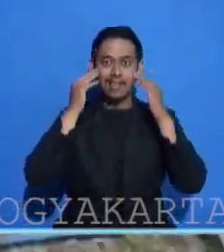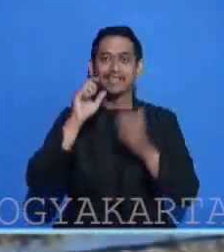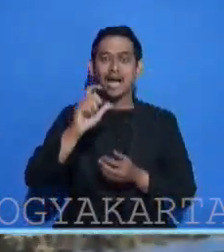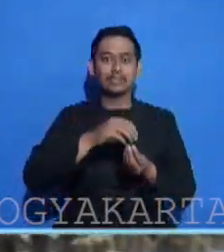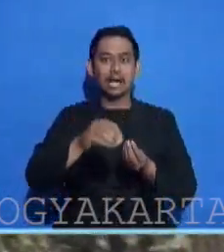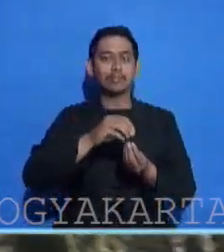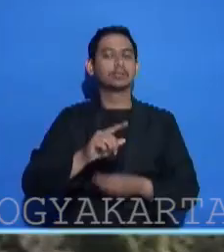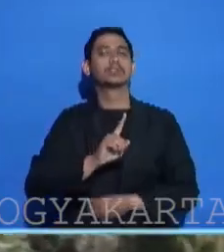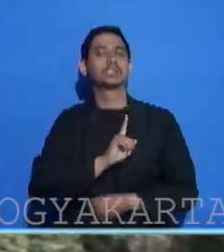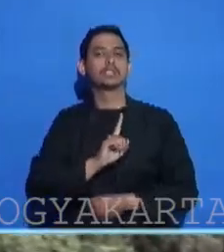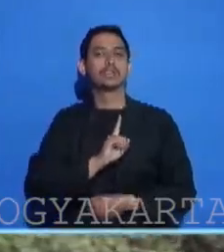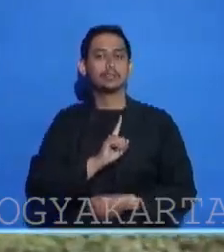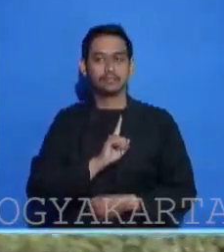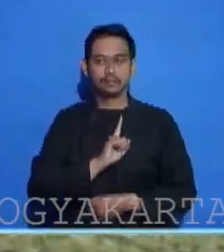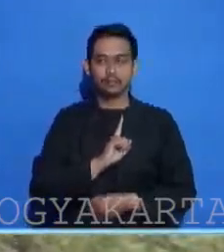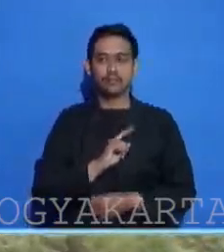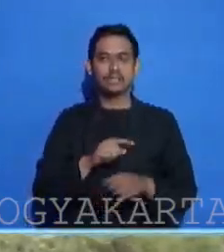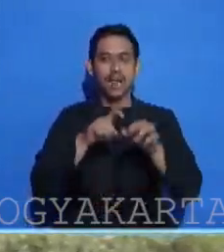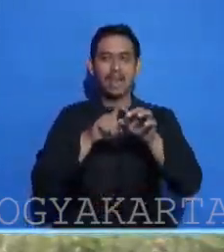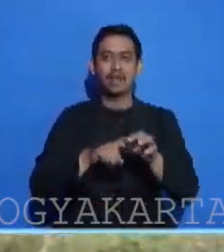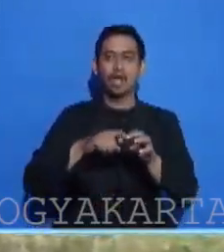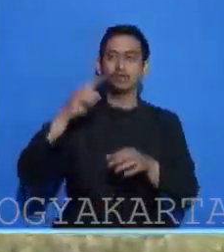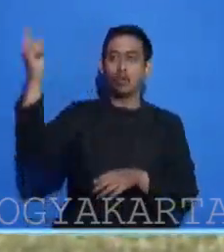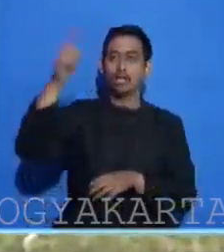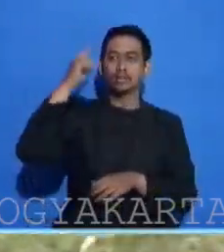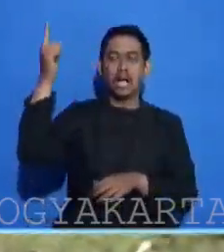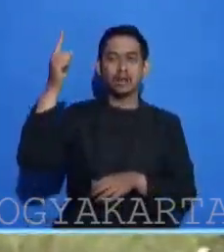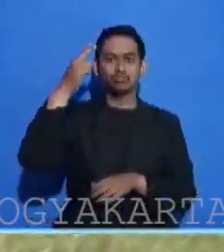dipunjumbuaken kalian kawontenan cuaca kangge ngawekani kapitunan ingkang ageng.